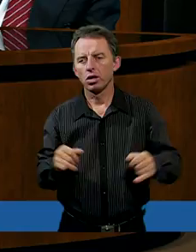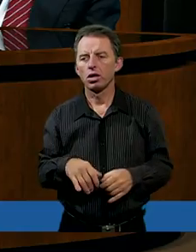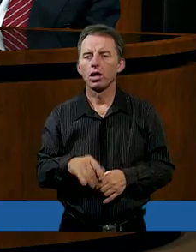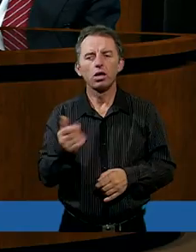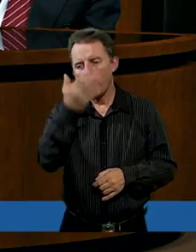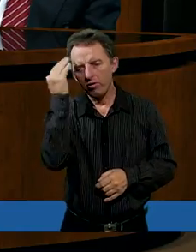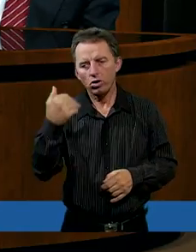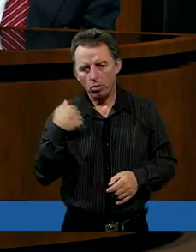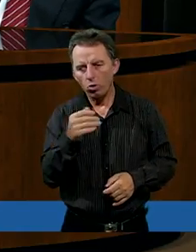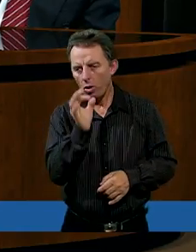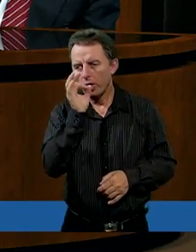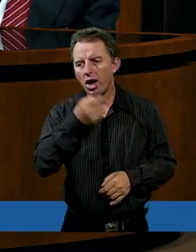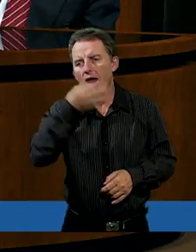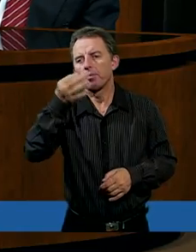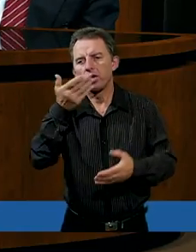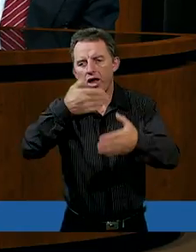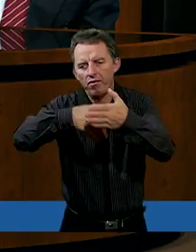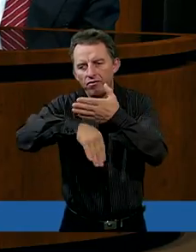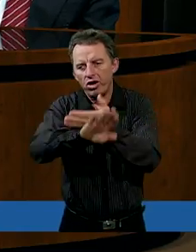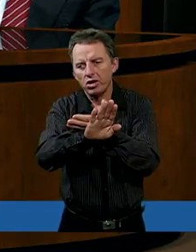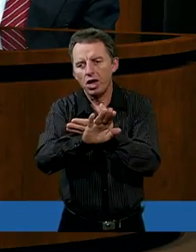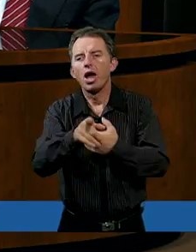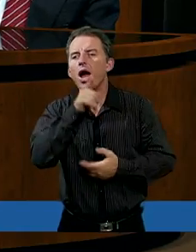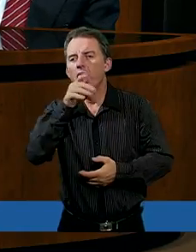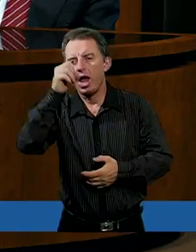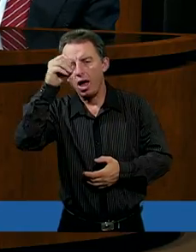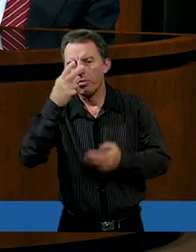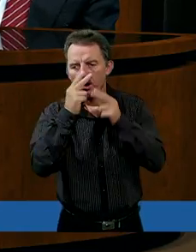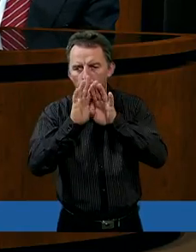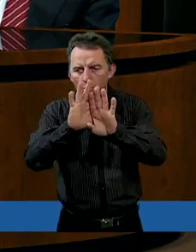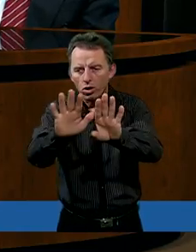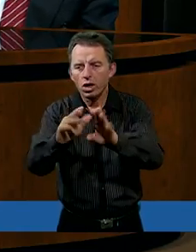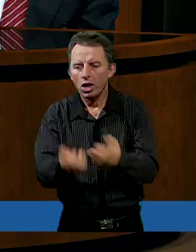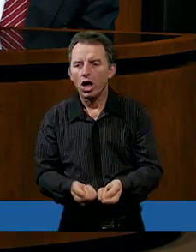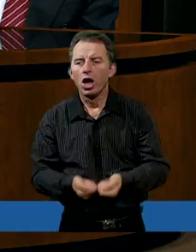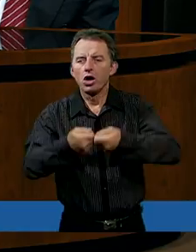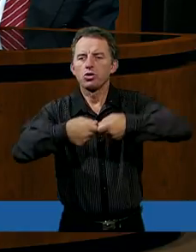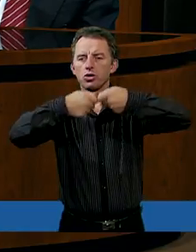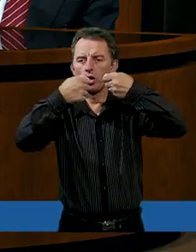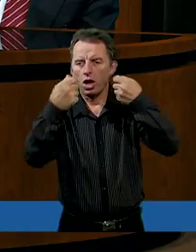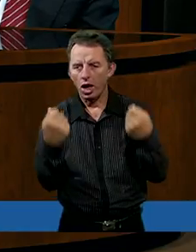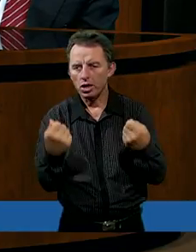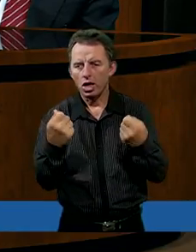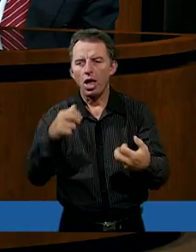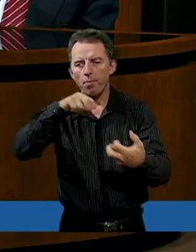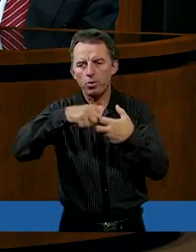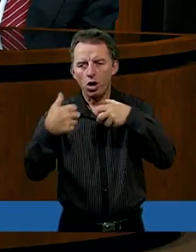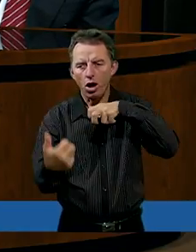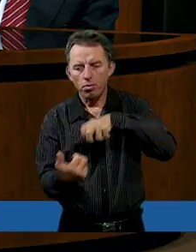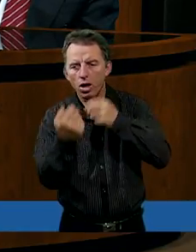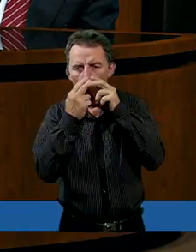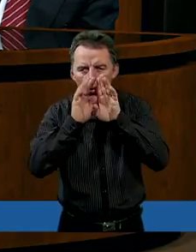wiem, czy to byłoby lepsze wyjście. Lampka nie pokazywałaby nasilenia na przykład problemu.